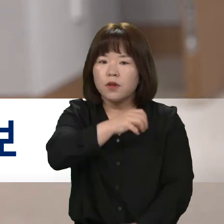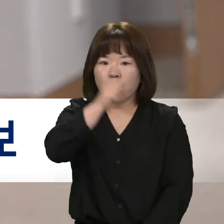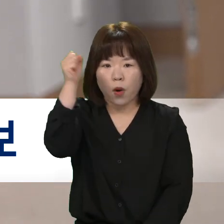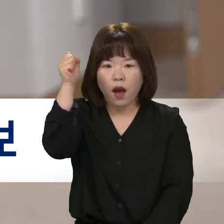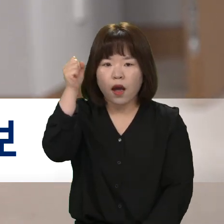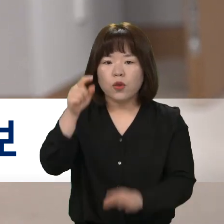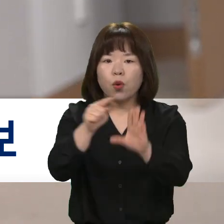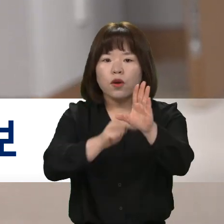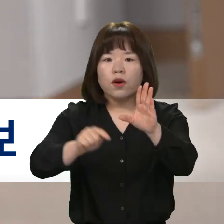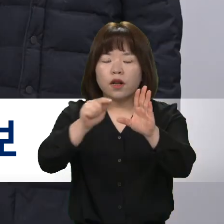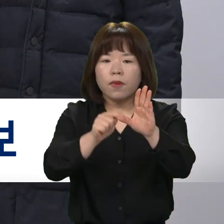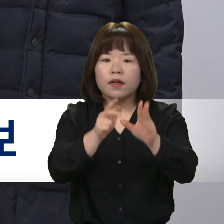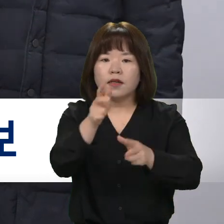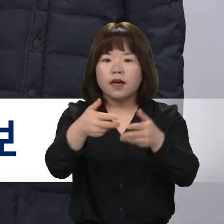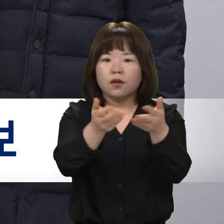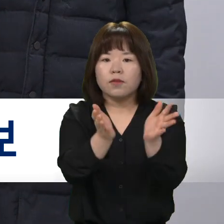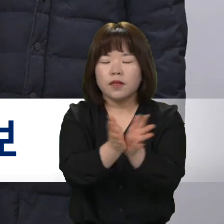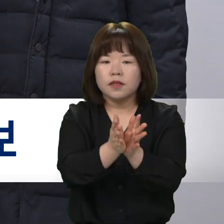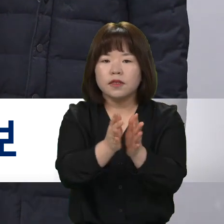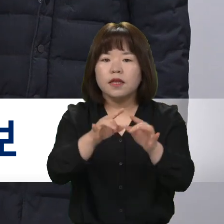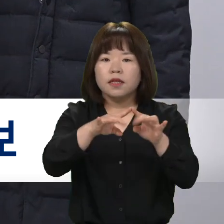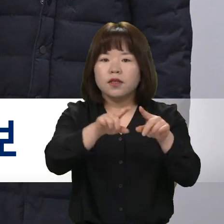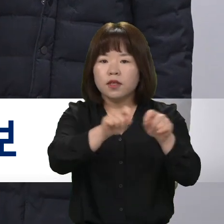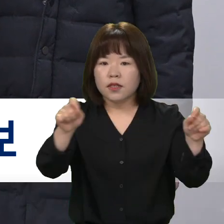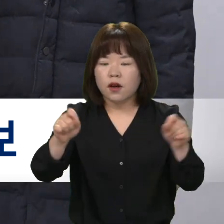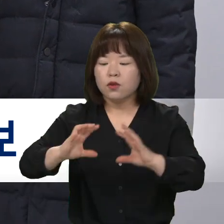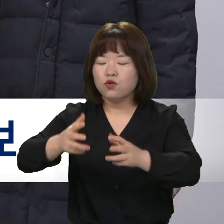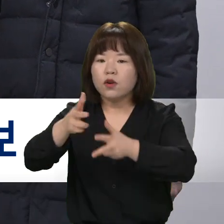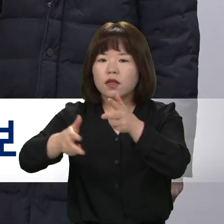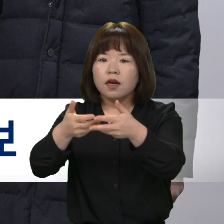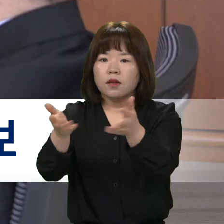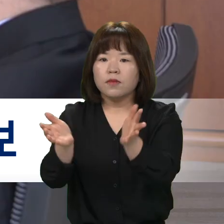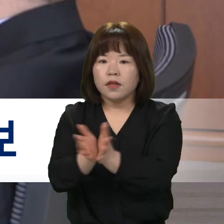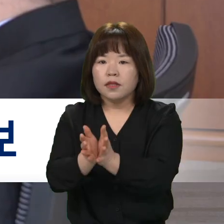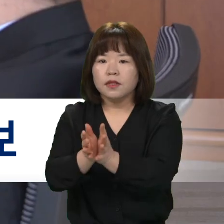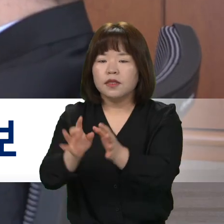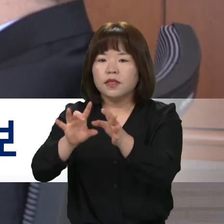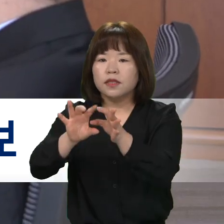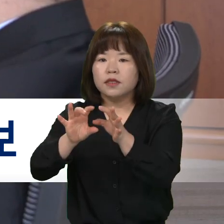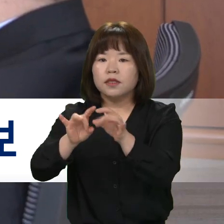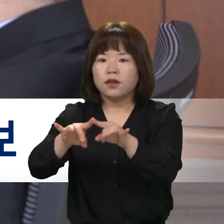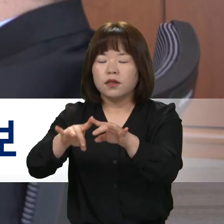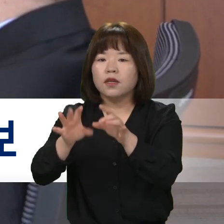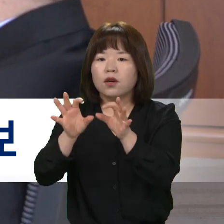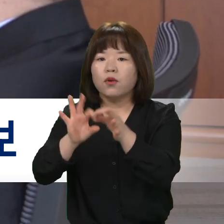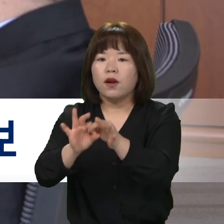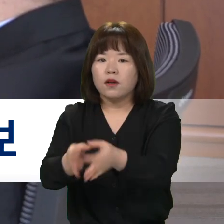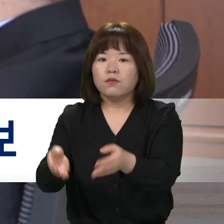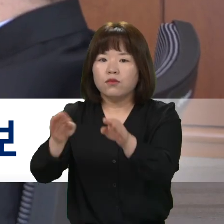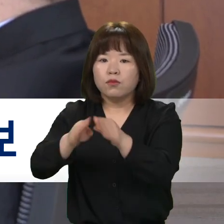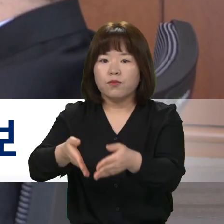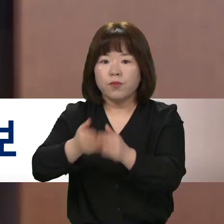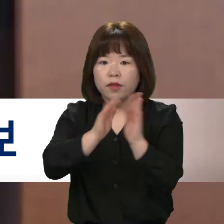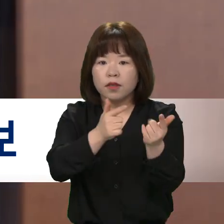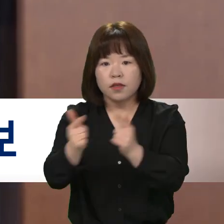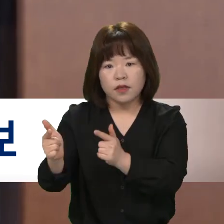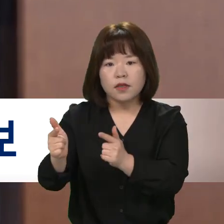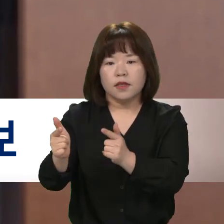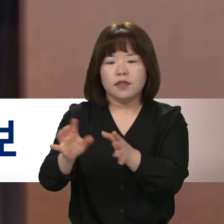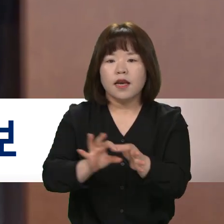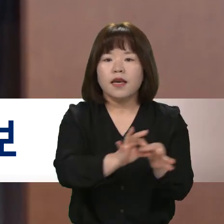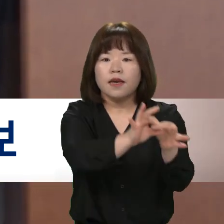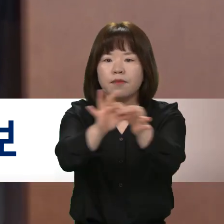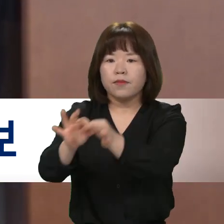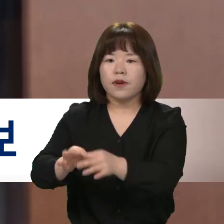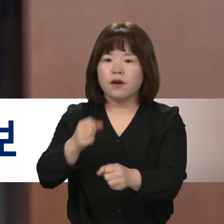영일만 산단 송전선로 및 블루베리산단 신설변전소 조기건설 등 2차전지 기업 유치를 위한